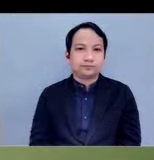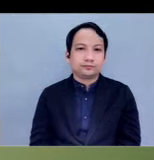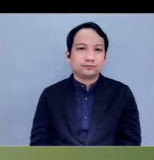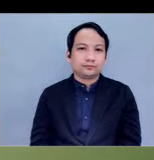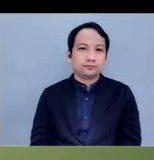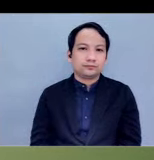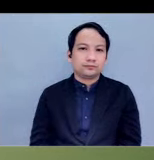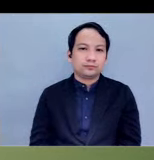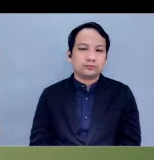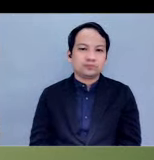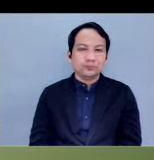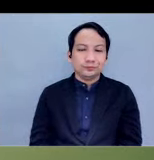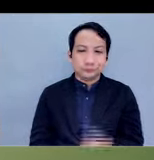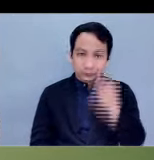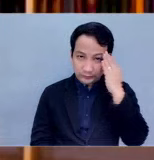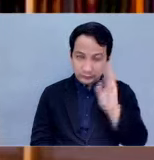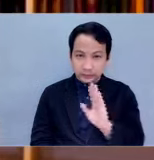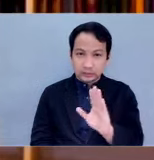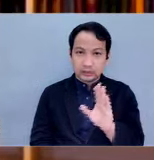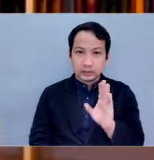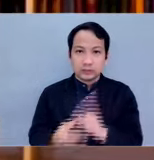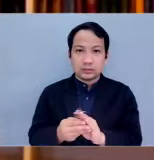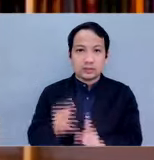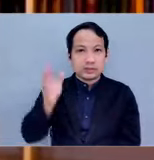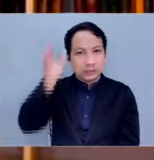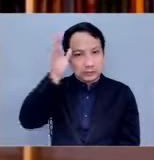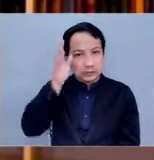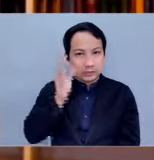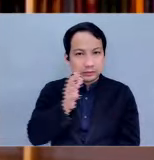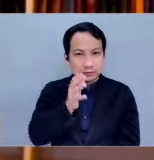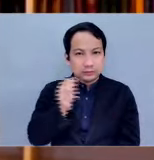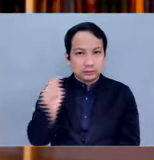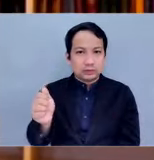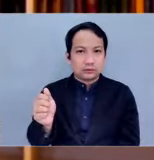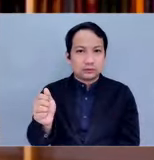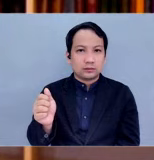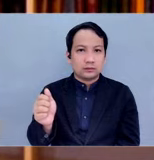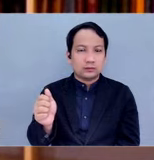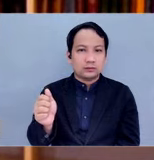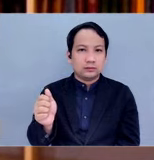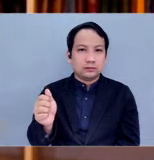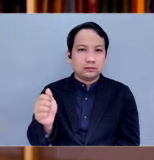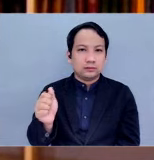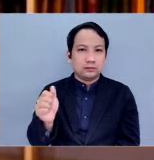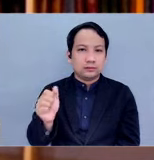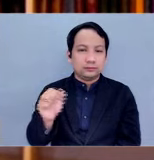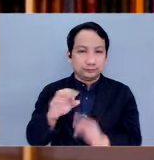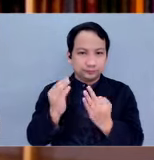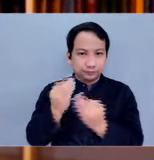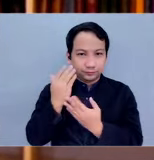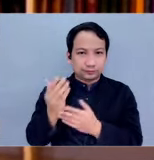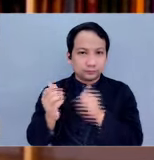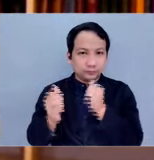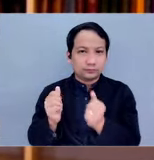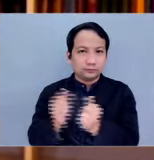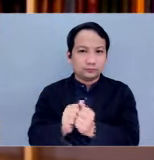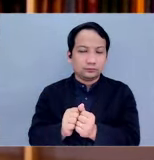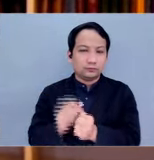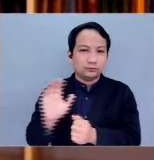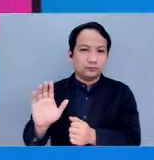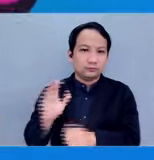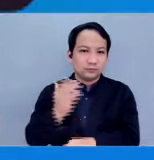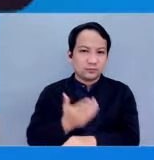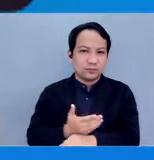anak ang namatay, yung magulang niya ang kanyang tanging tagapagmana at hindi kasama ang kanyang mga